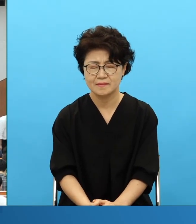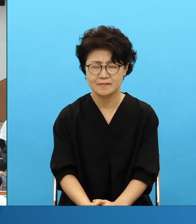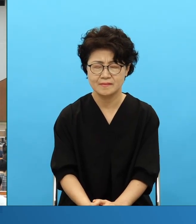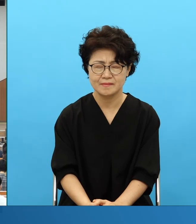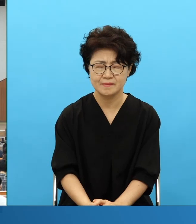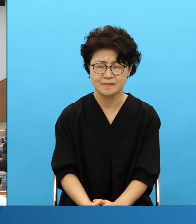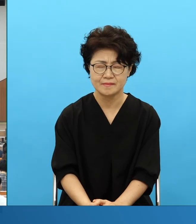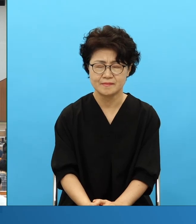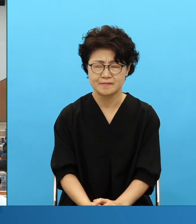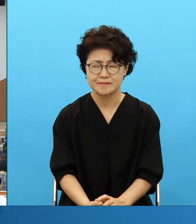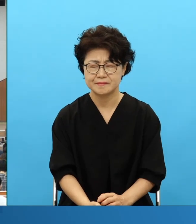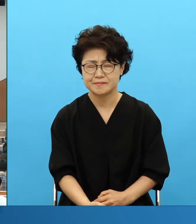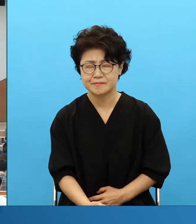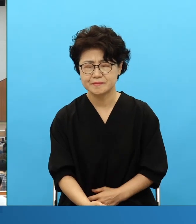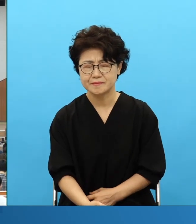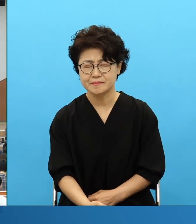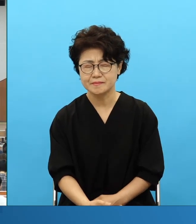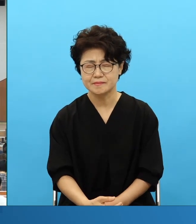인도하시옵소서.